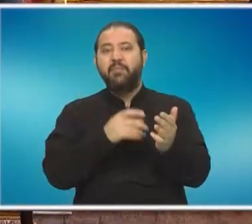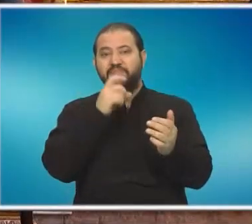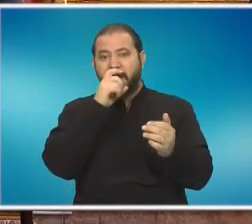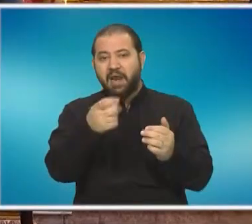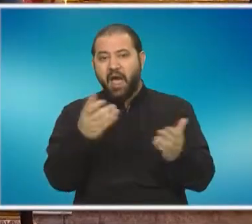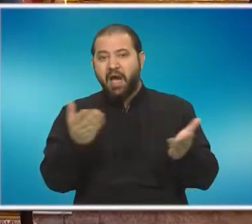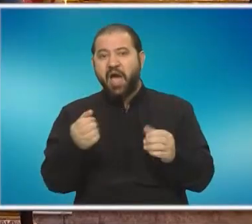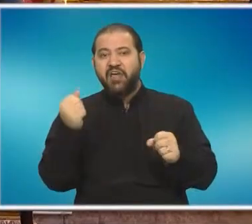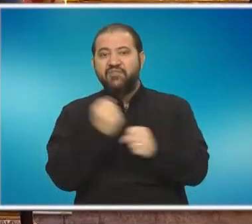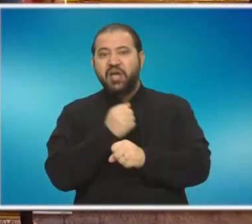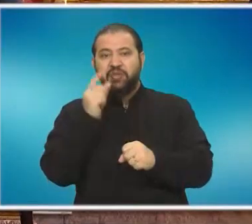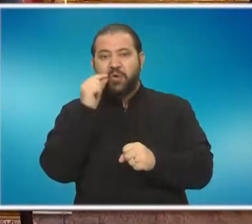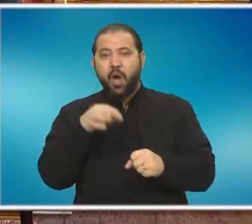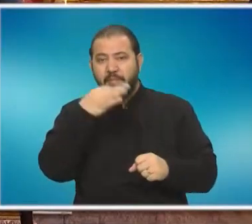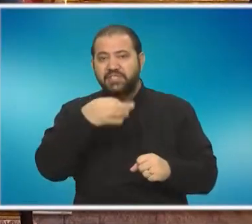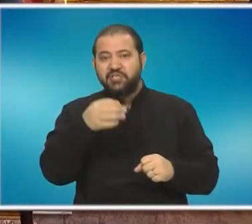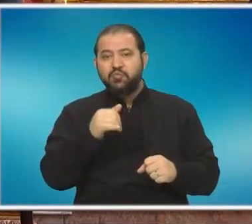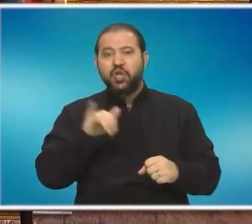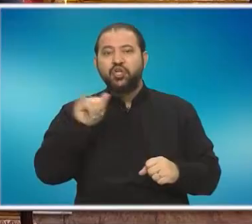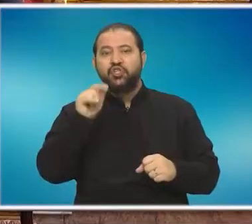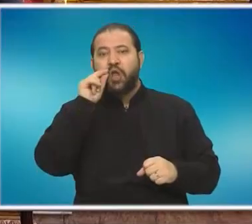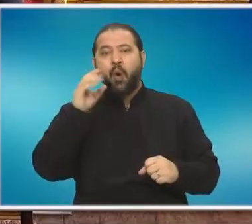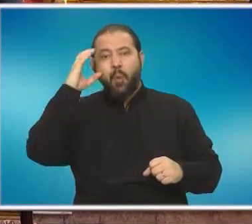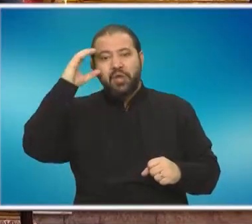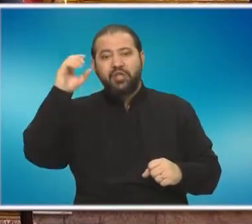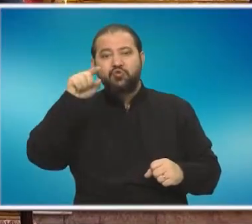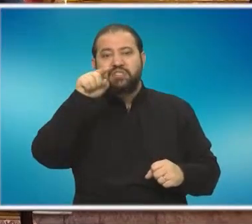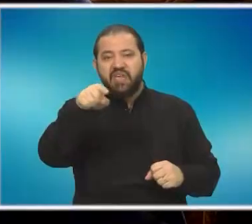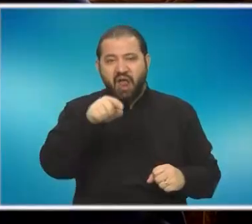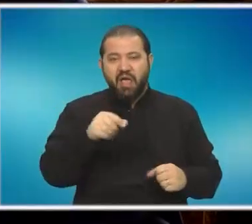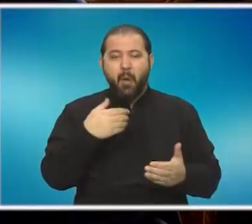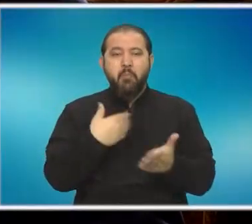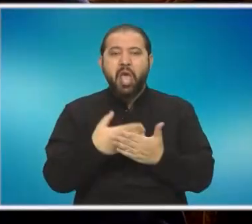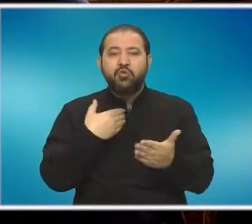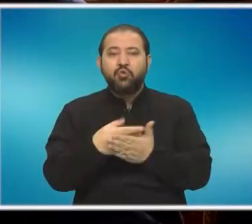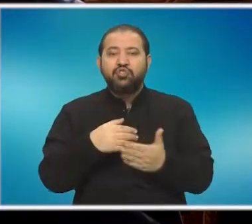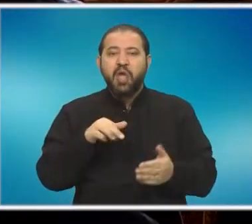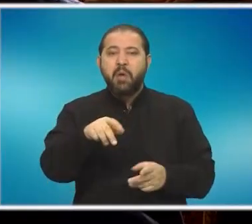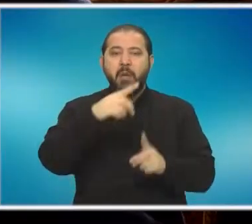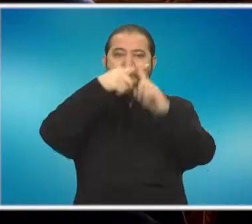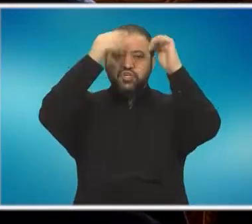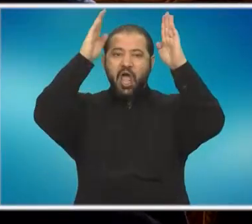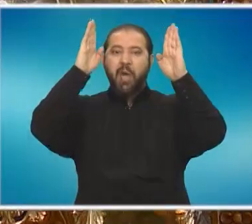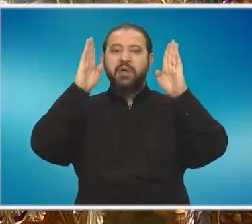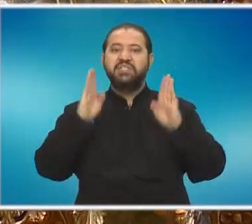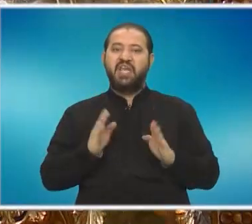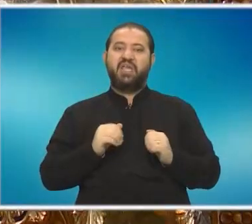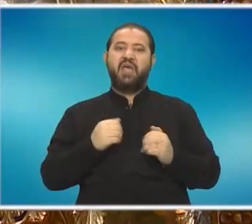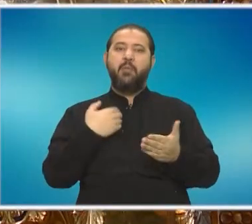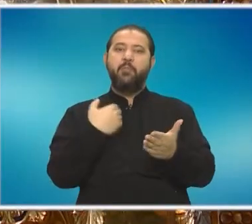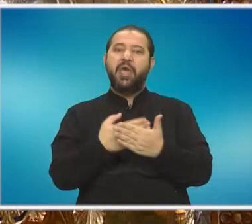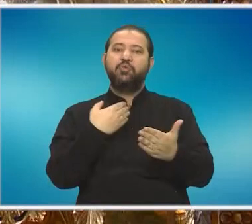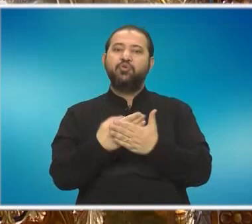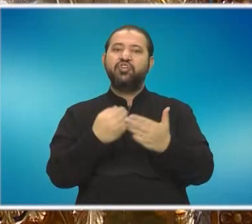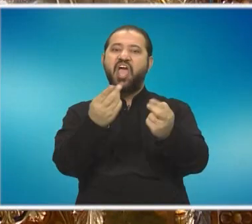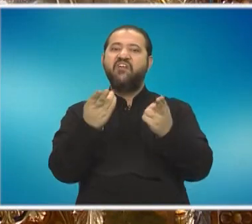pe Hristos în calitate de creștin, să spunem autentic, practicant, cum mai folosim termeni uzitați